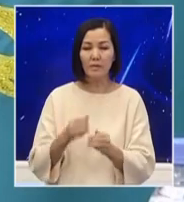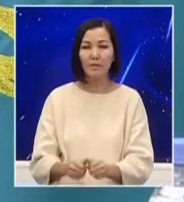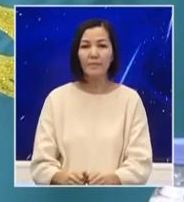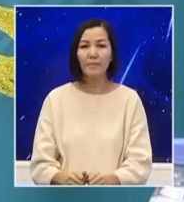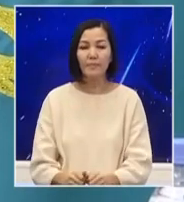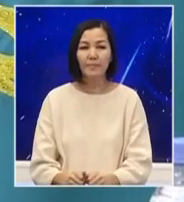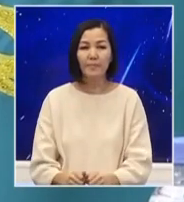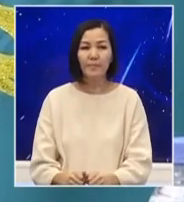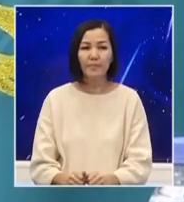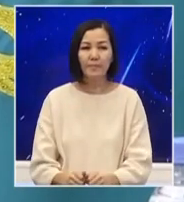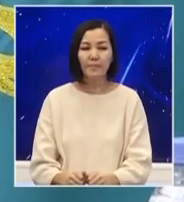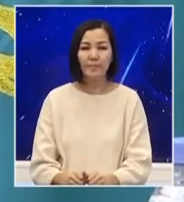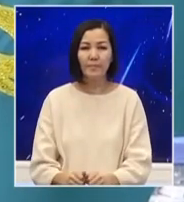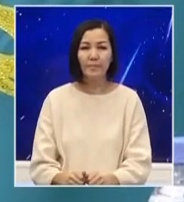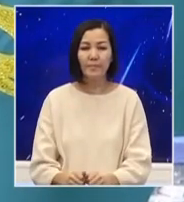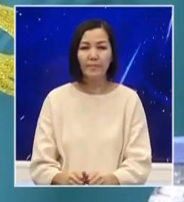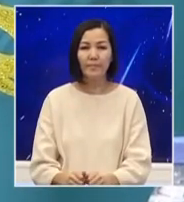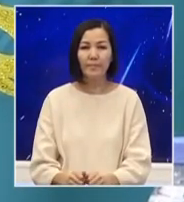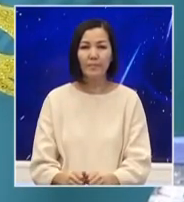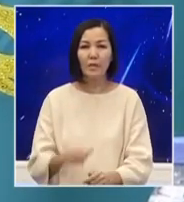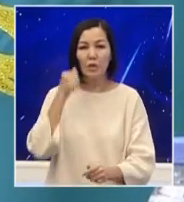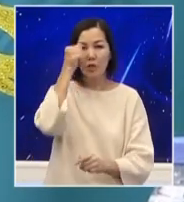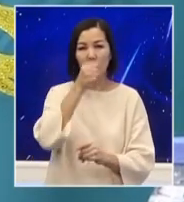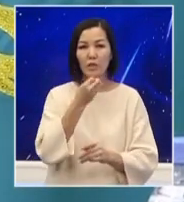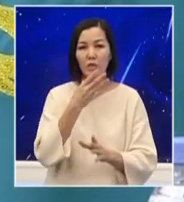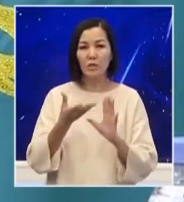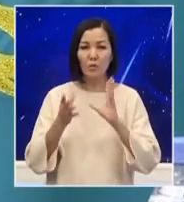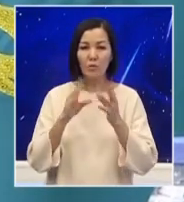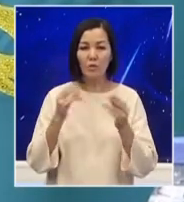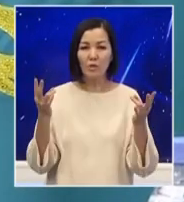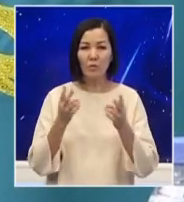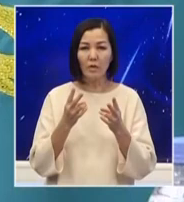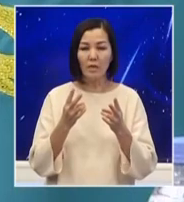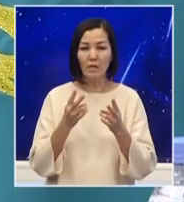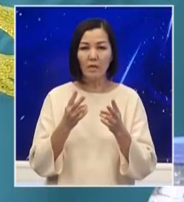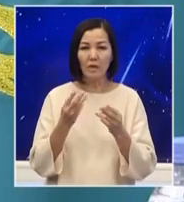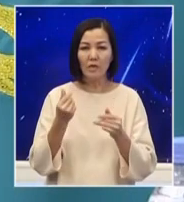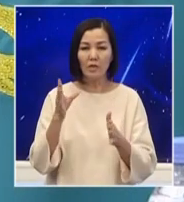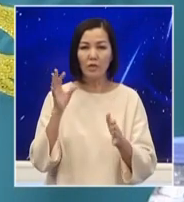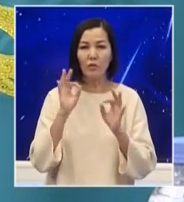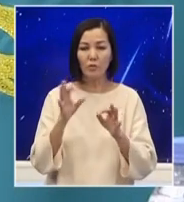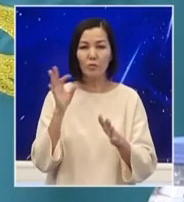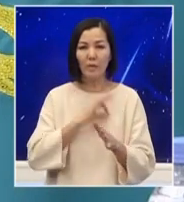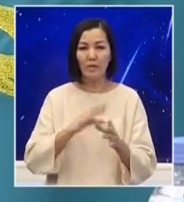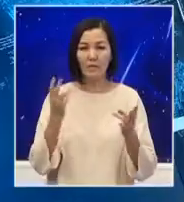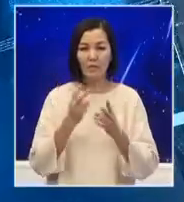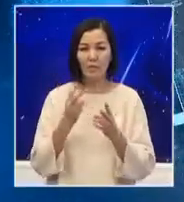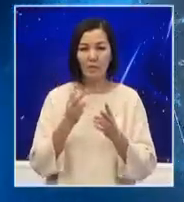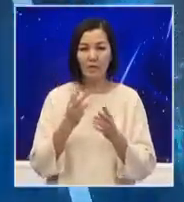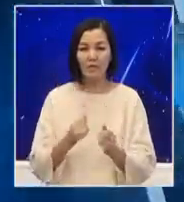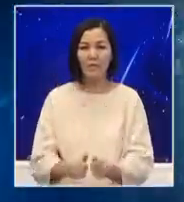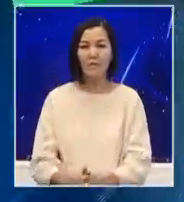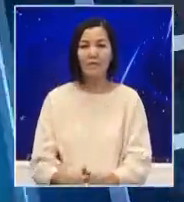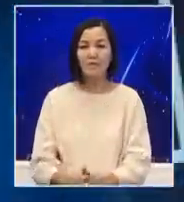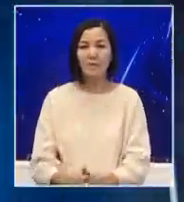вопросы решаются. Жылды жақсы қорытындылыңдар и жаңа освоение басқа мектептерді бәрі. Жайдар